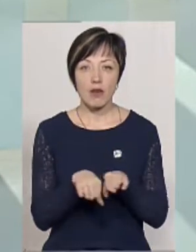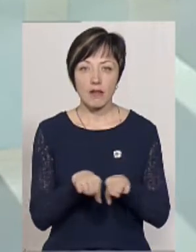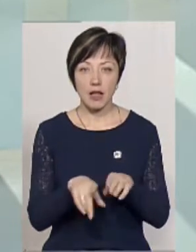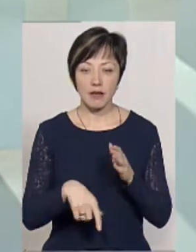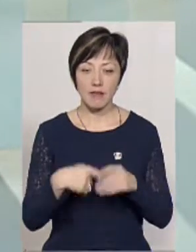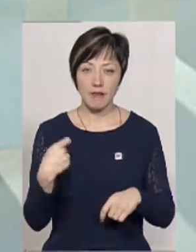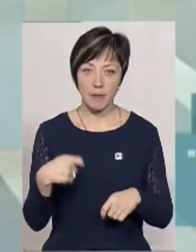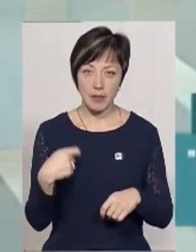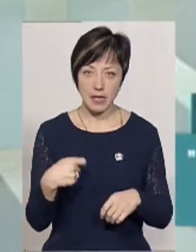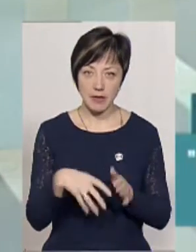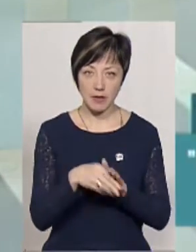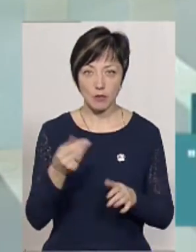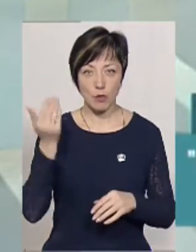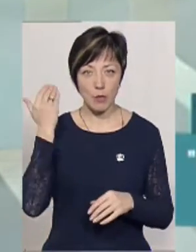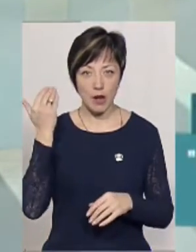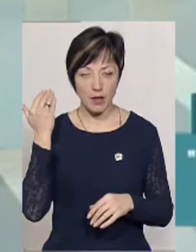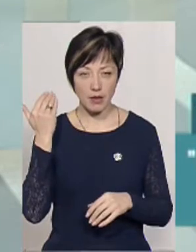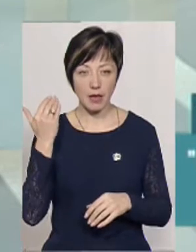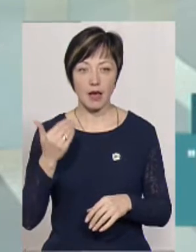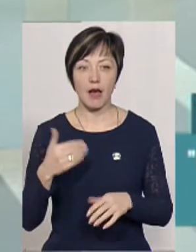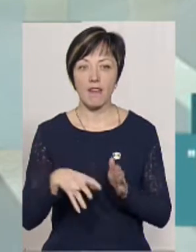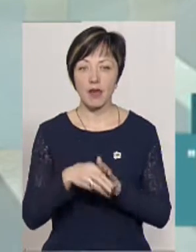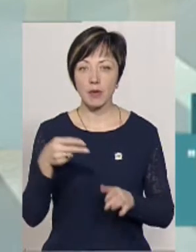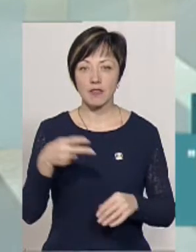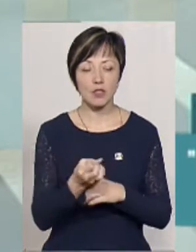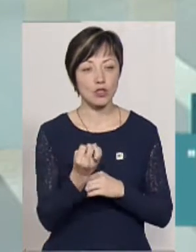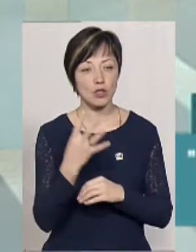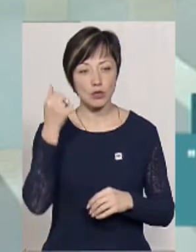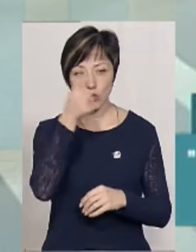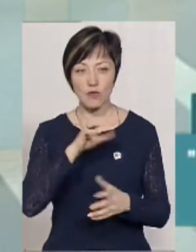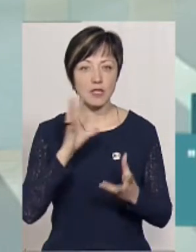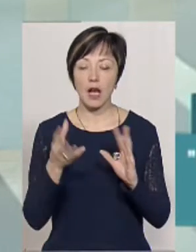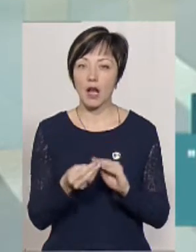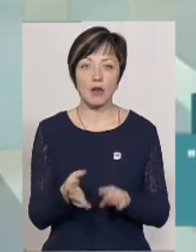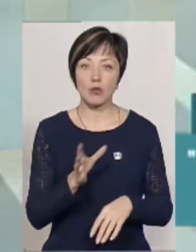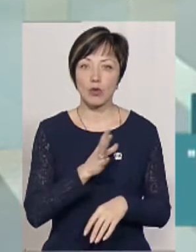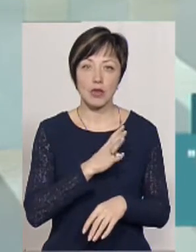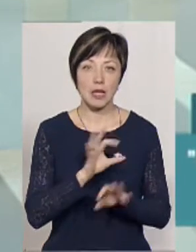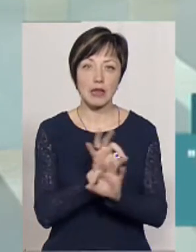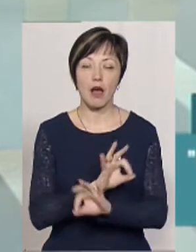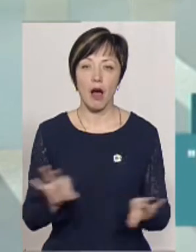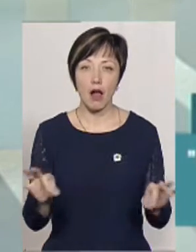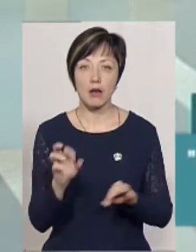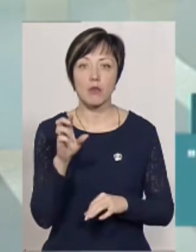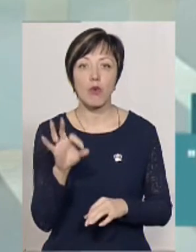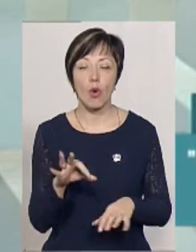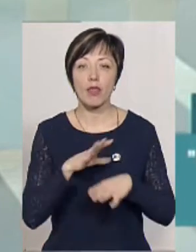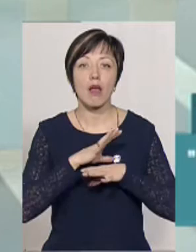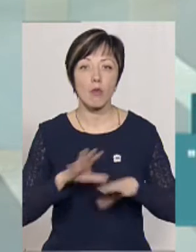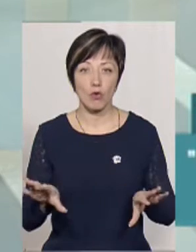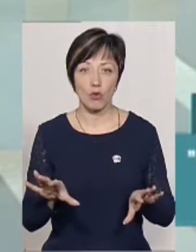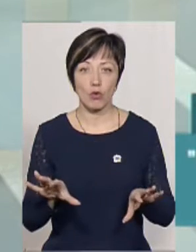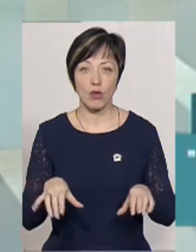вибори президентські з попередніми президентськими виборами. Попередні вибори 2014 року взагалі були майже ідеальні. Чому? Тому що не